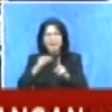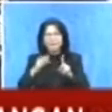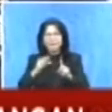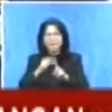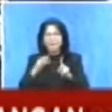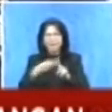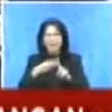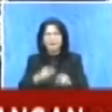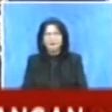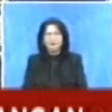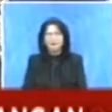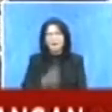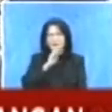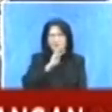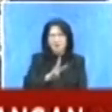sebesar